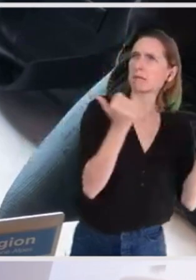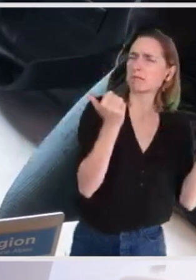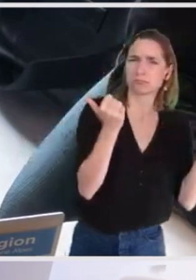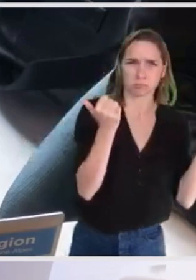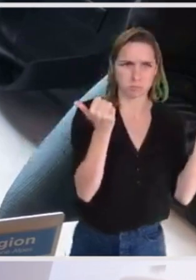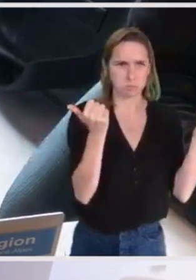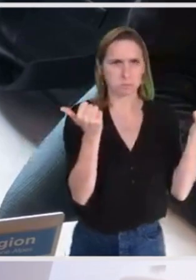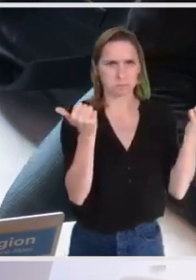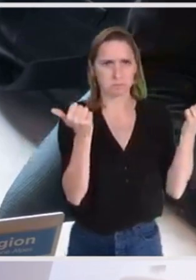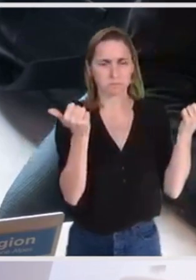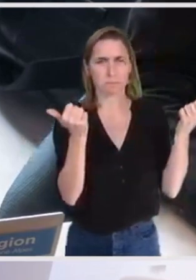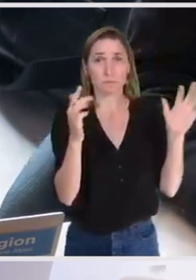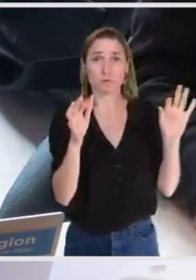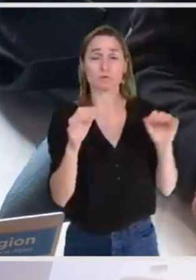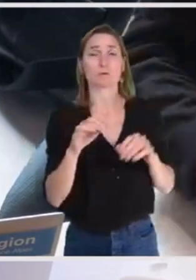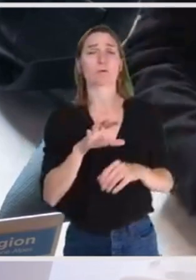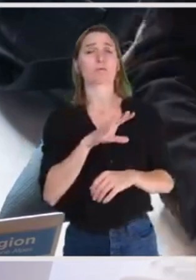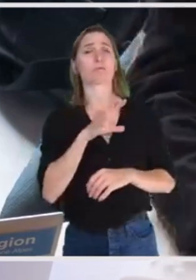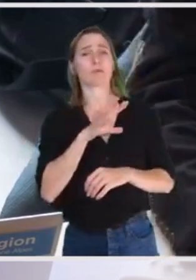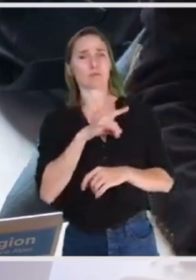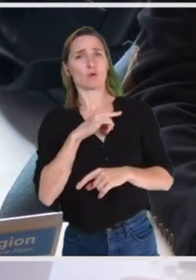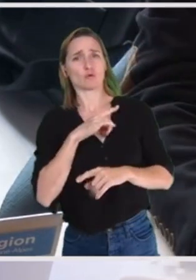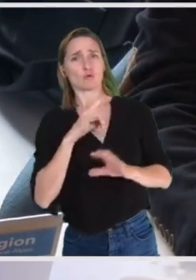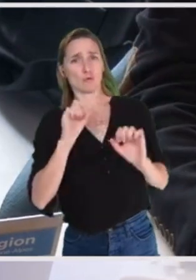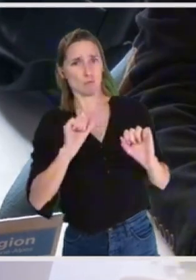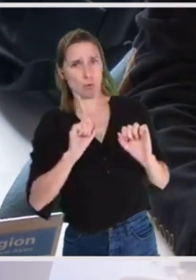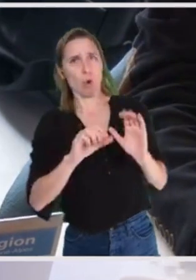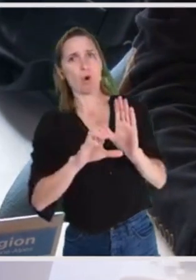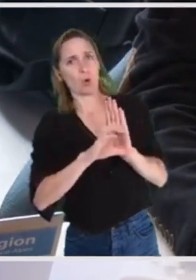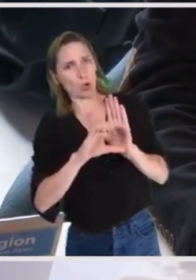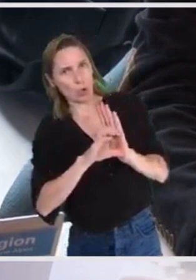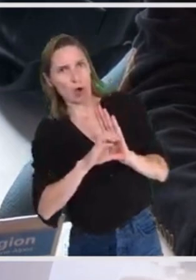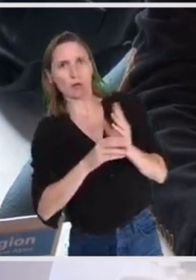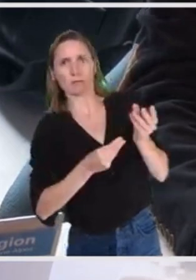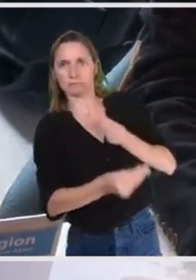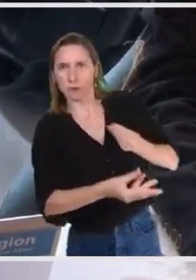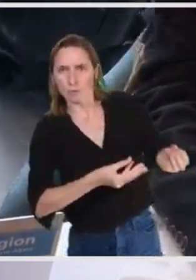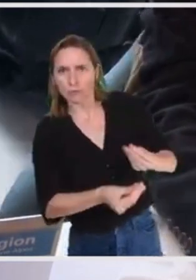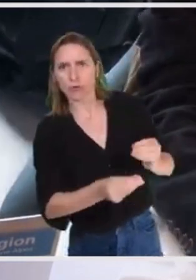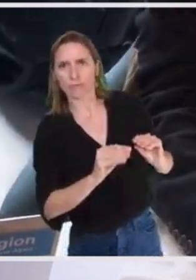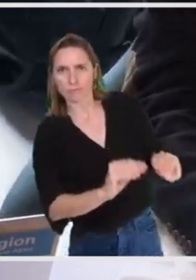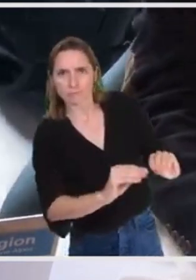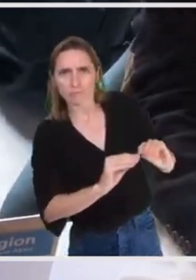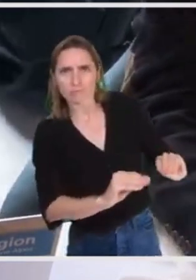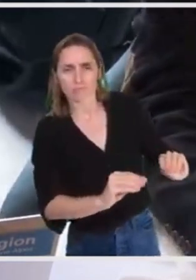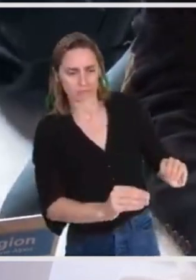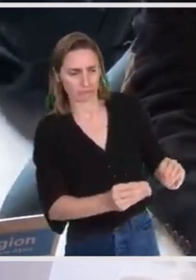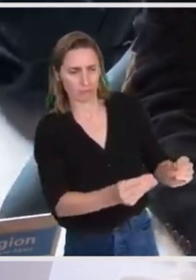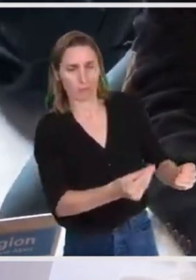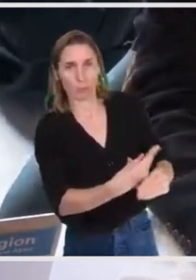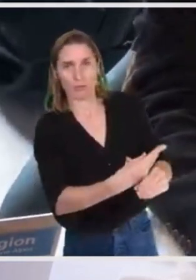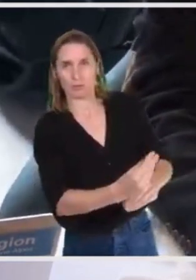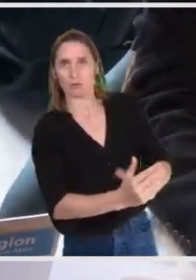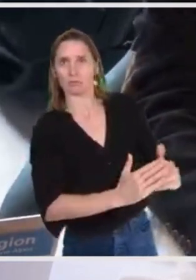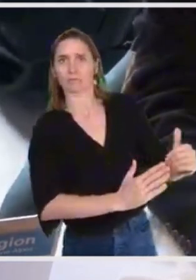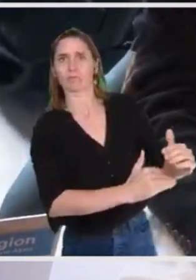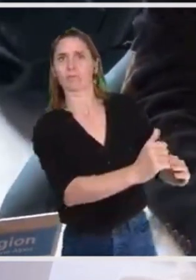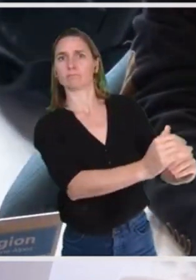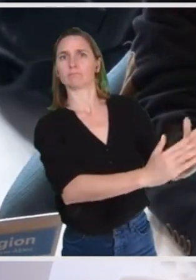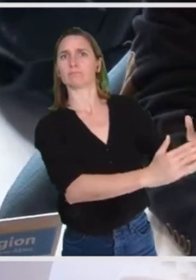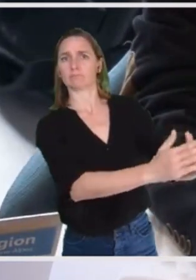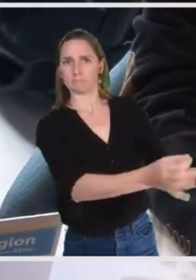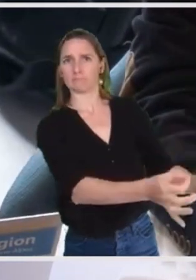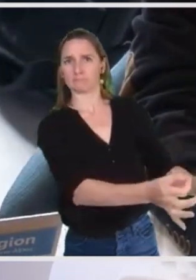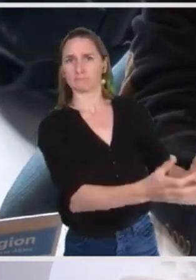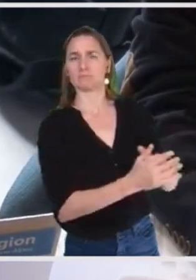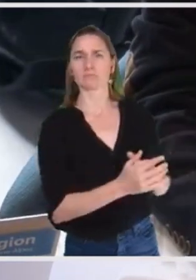Seuls les enseignants sont habilités à transmettre les codes, les outils qui permettent à chacun de se construire librement. L'action publique, elle doit se cantonner